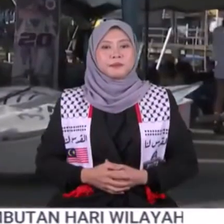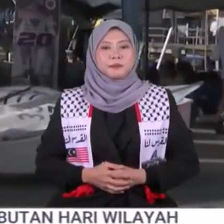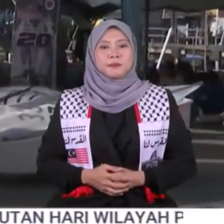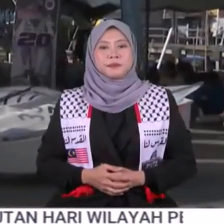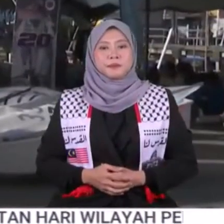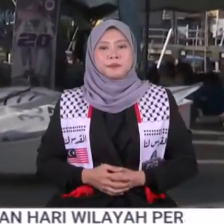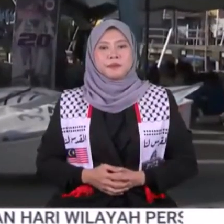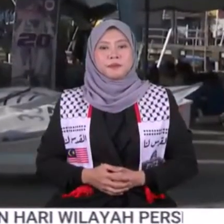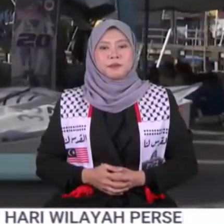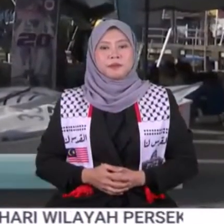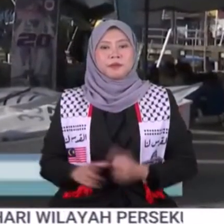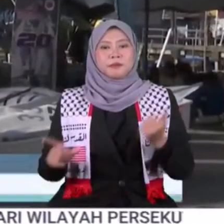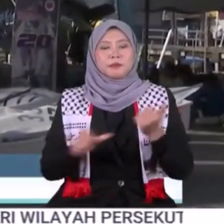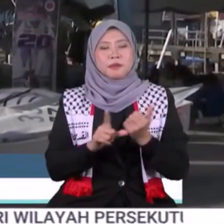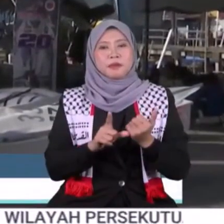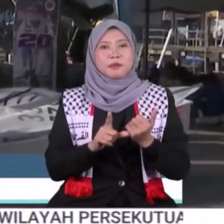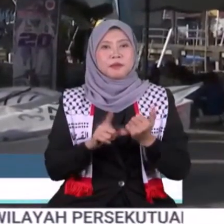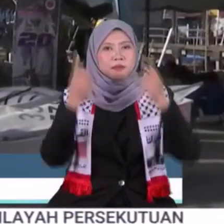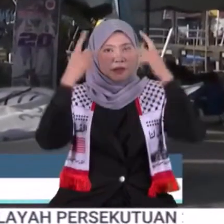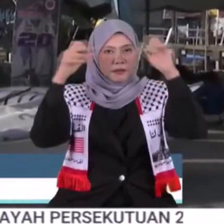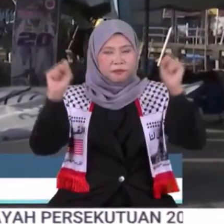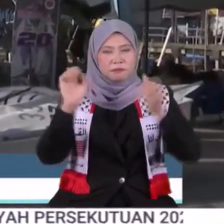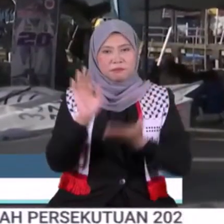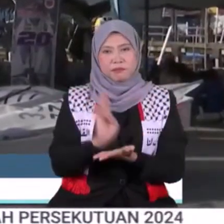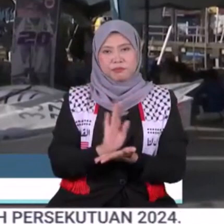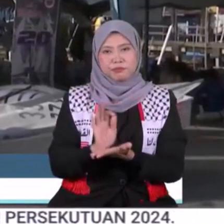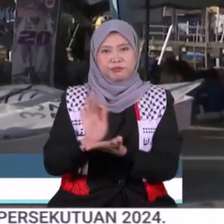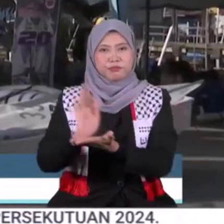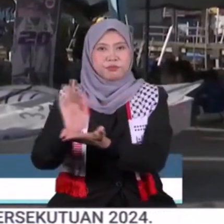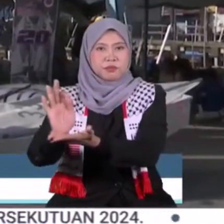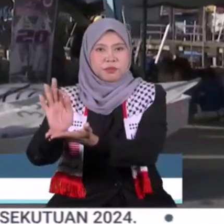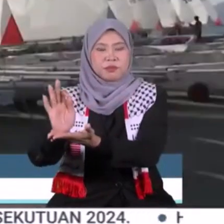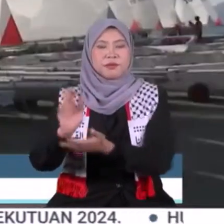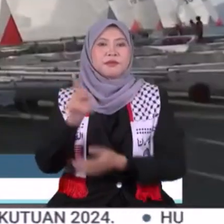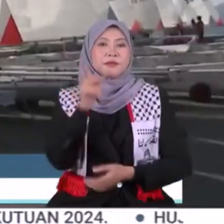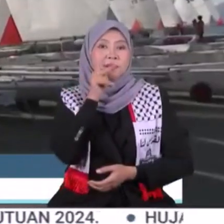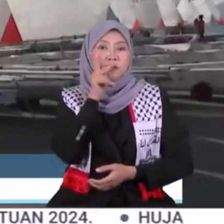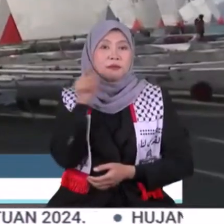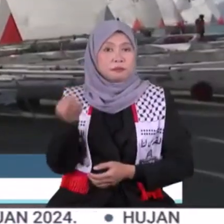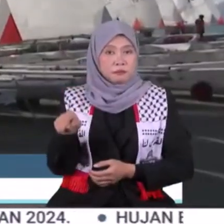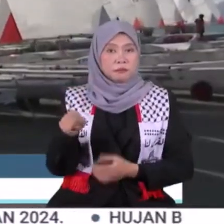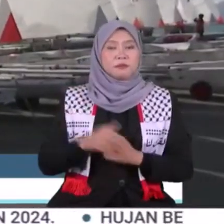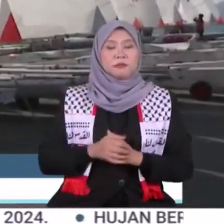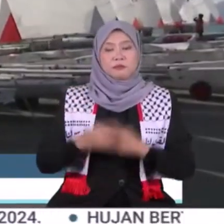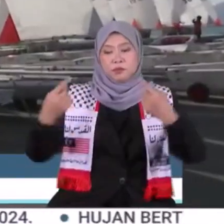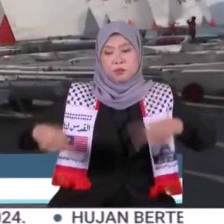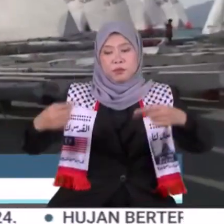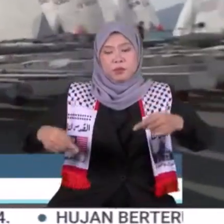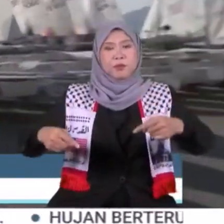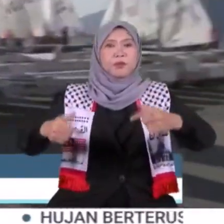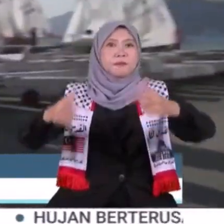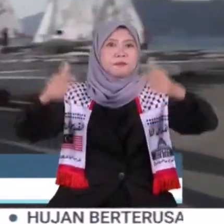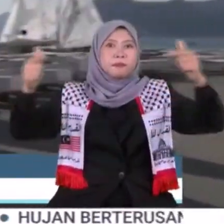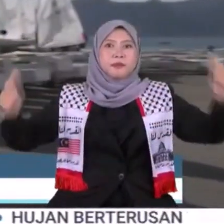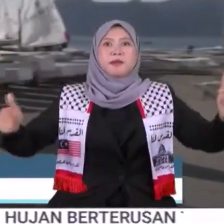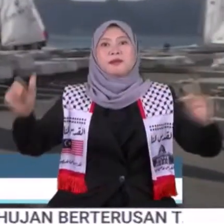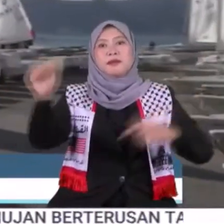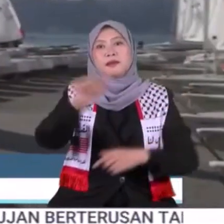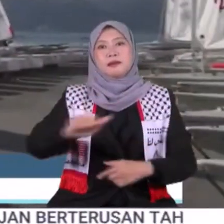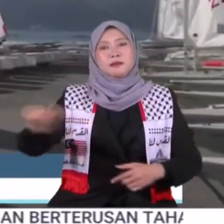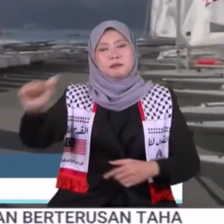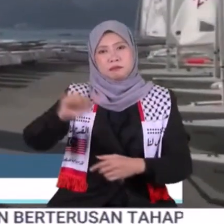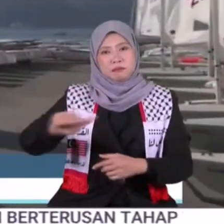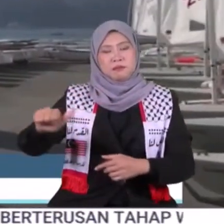tersebut menurut timbalan presiden Perahu Layar Kedah Mohamad affendi Abdullah kejuanan tersebut adalah yang terbesar di Asia